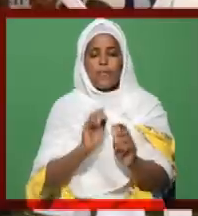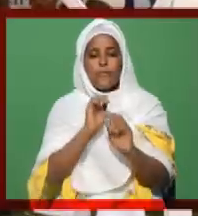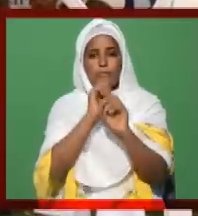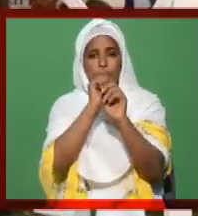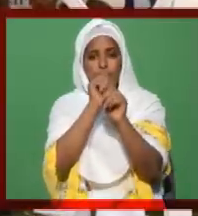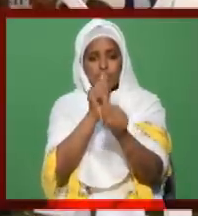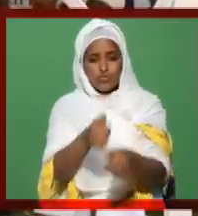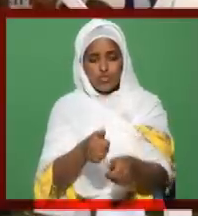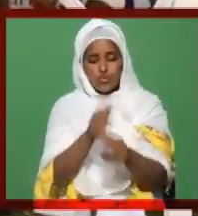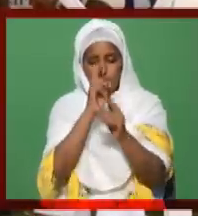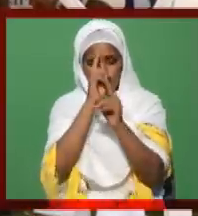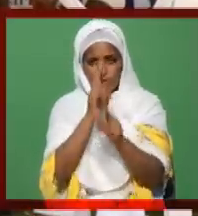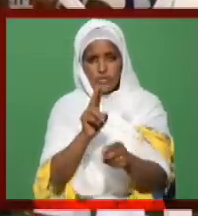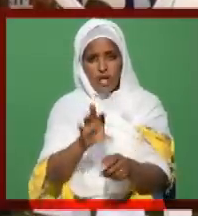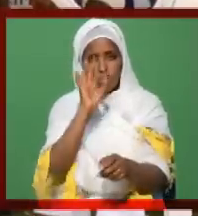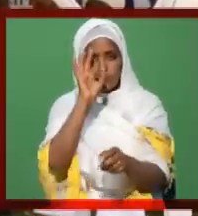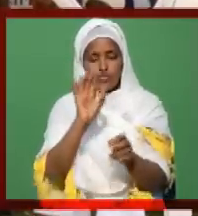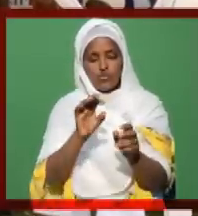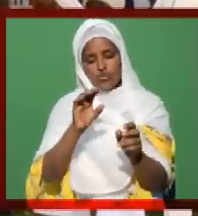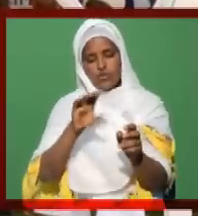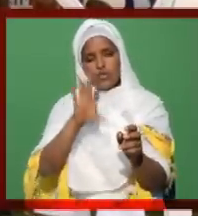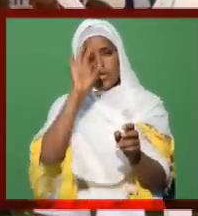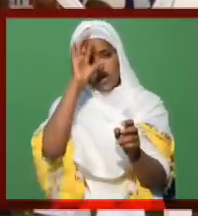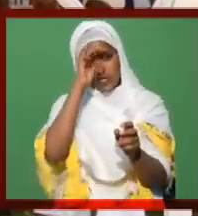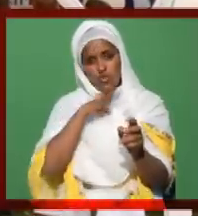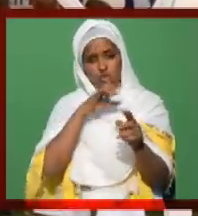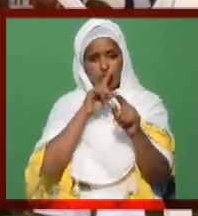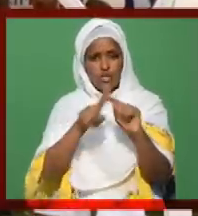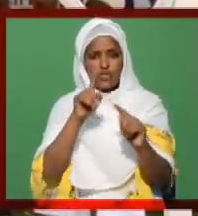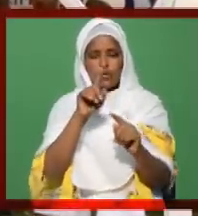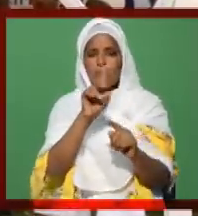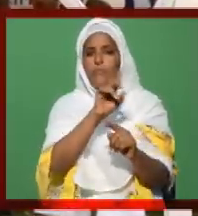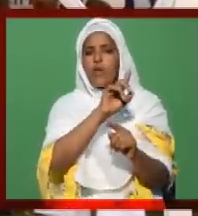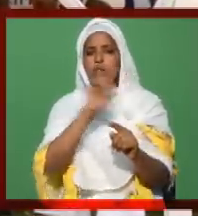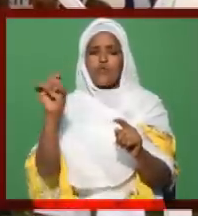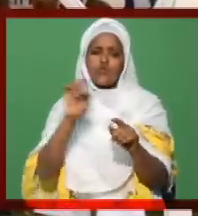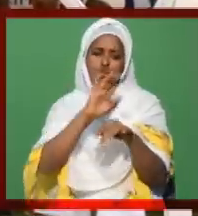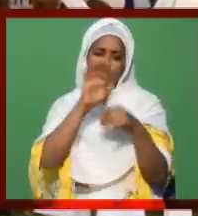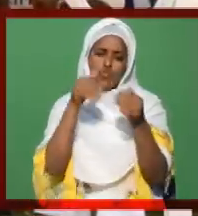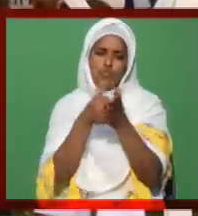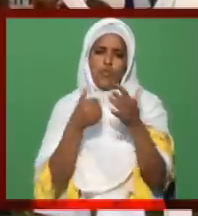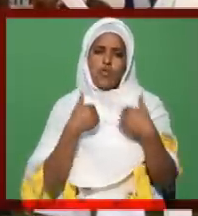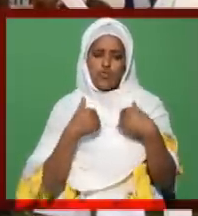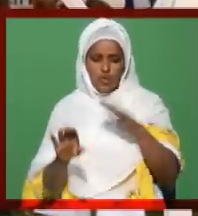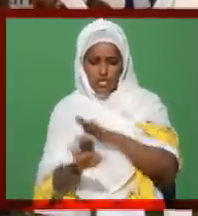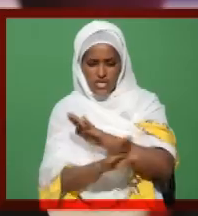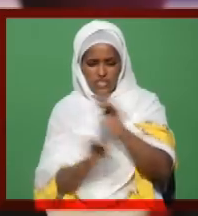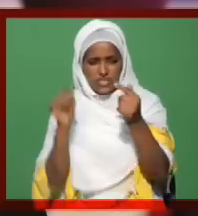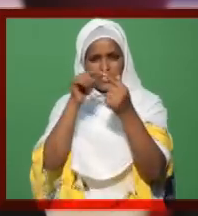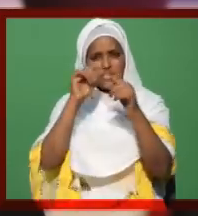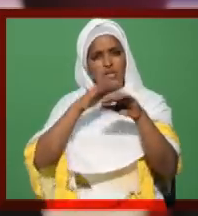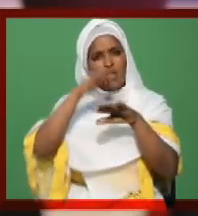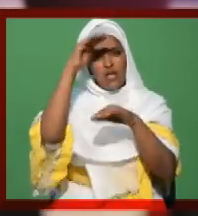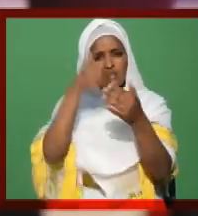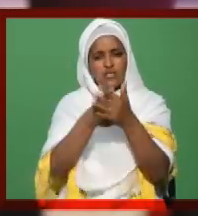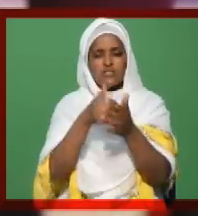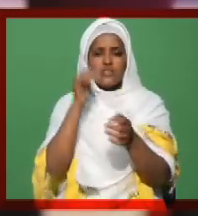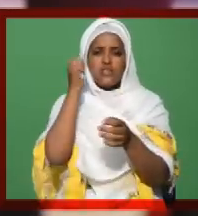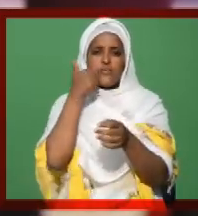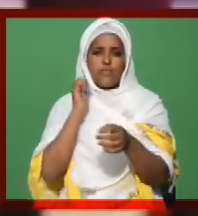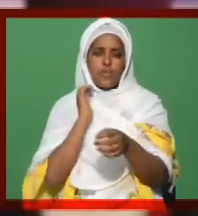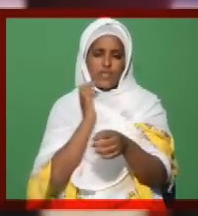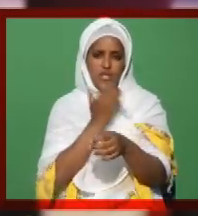በስጦታው ክብሩ የተገኘ ሰው ግን ባለመቶ አለ ሁሉም ከታች አንስቶ እስከዛ